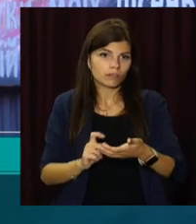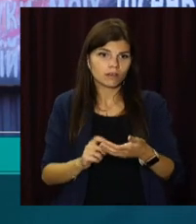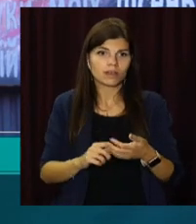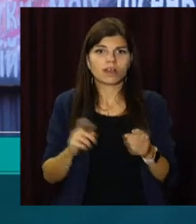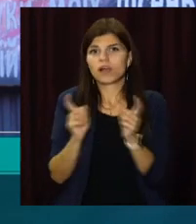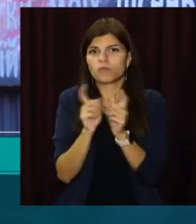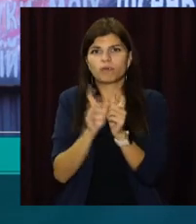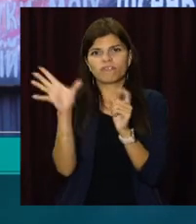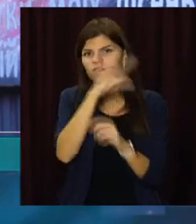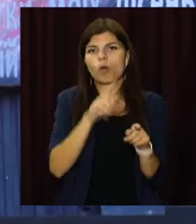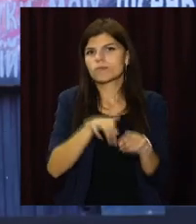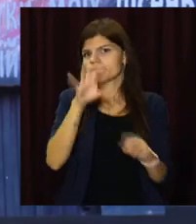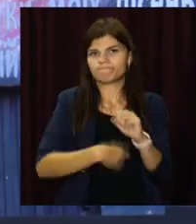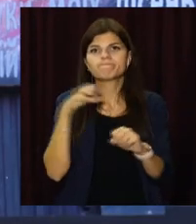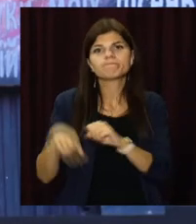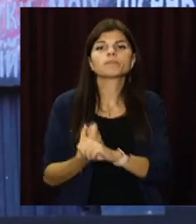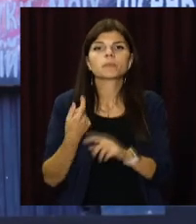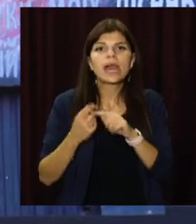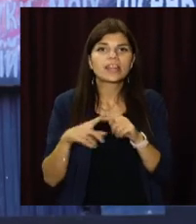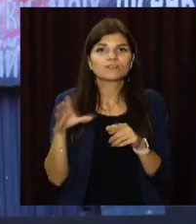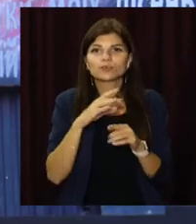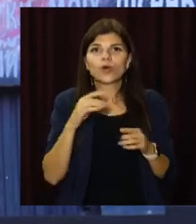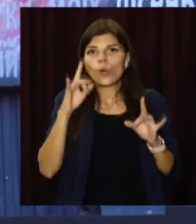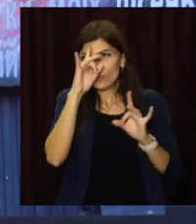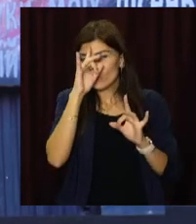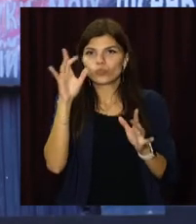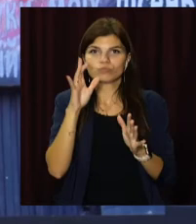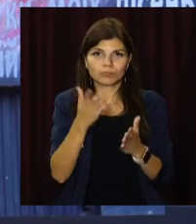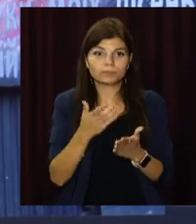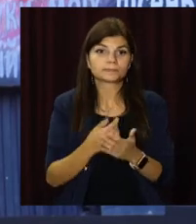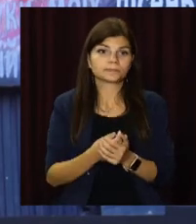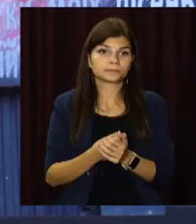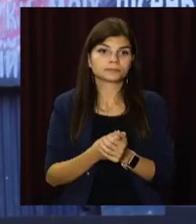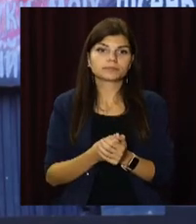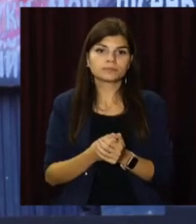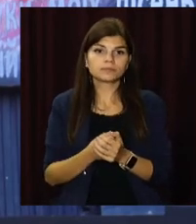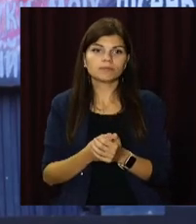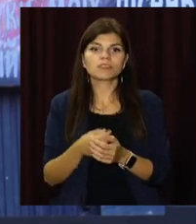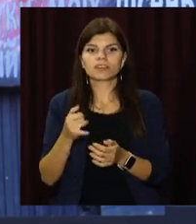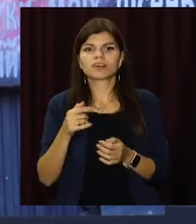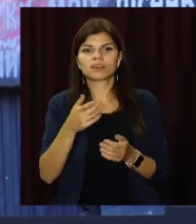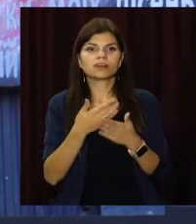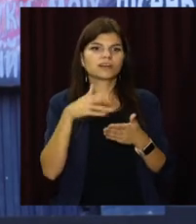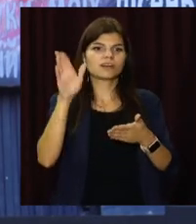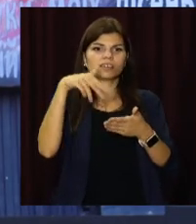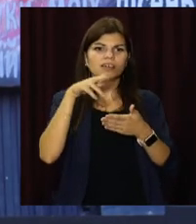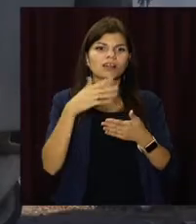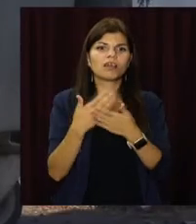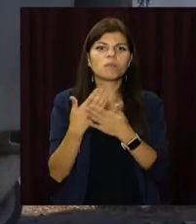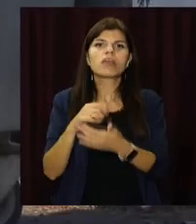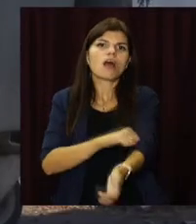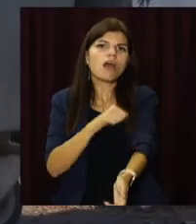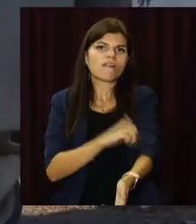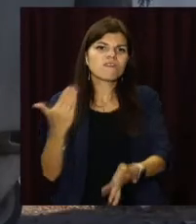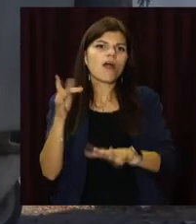гвалтувати це все мистецтво, цю всю культуру і замальовувати її, наприклад, наркотичною рекламою.